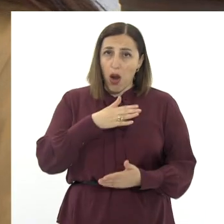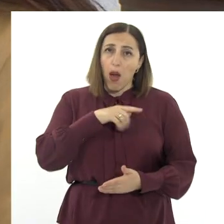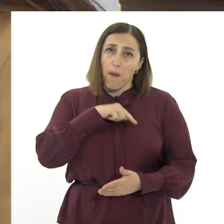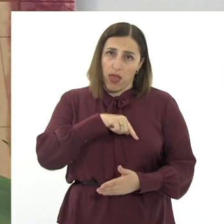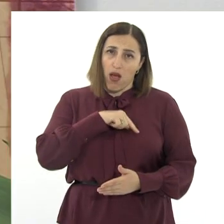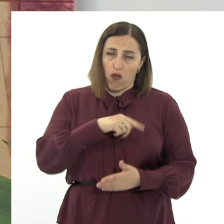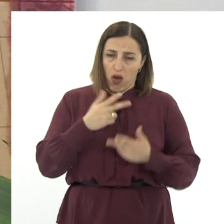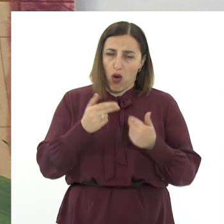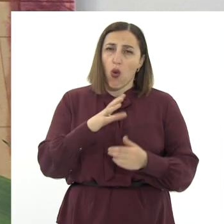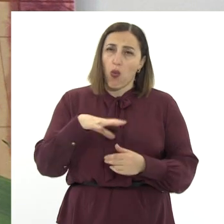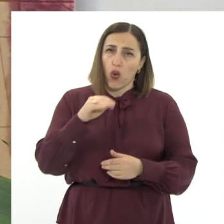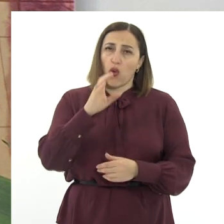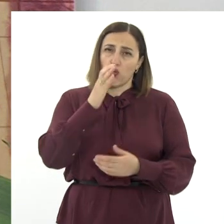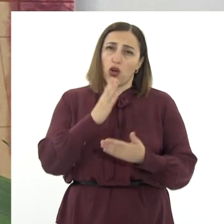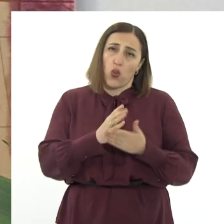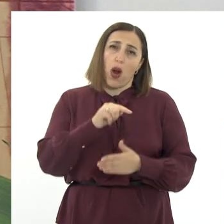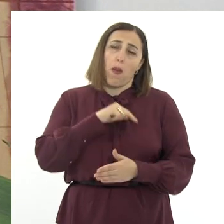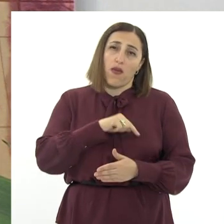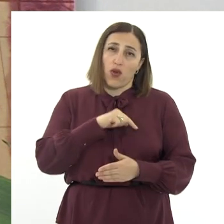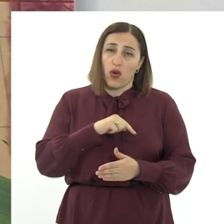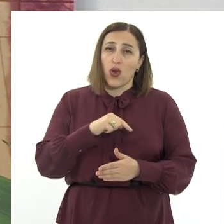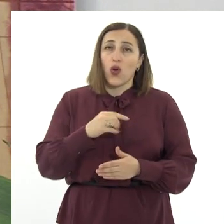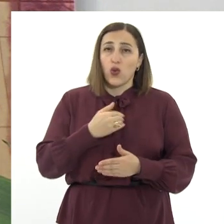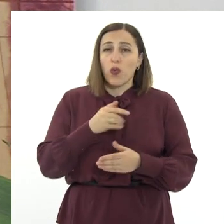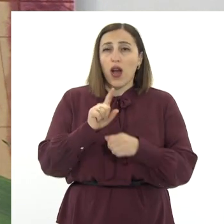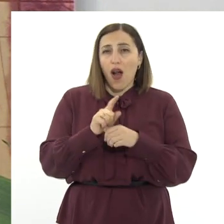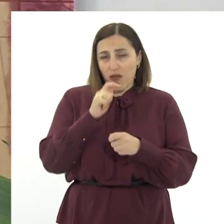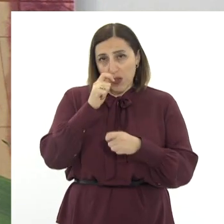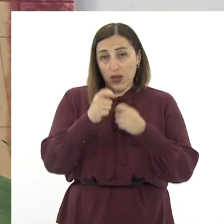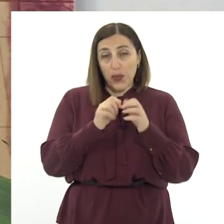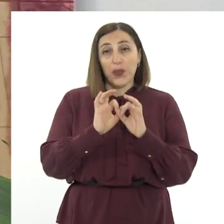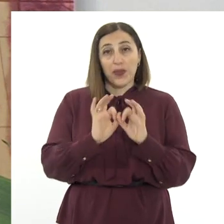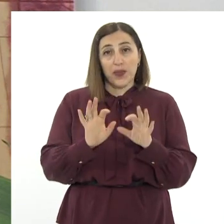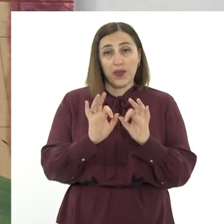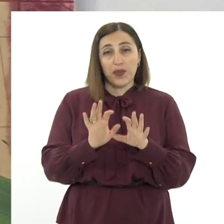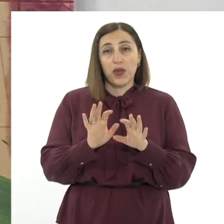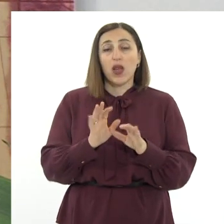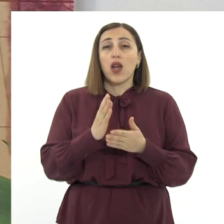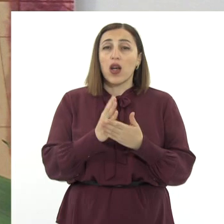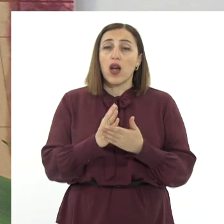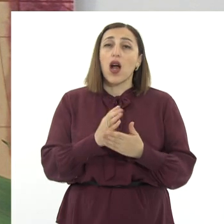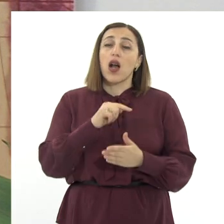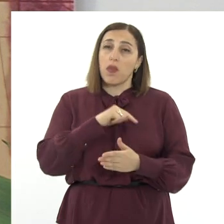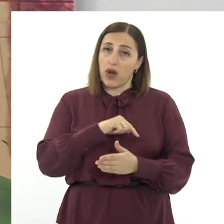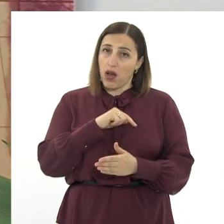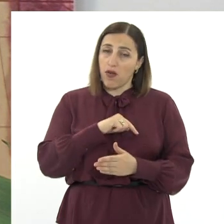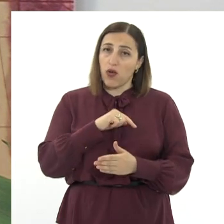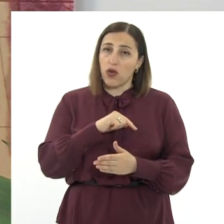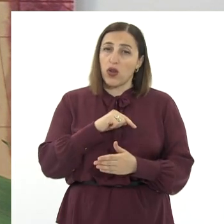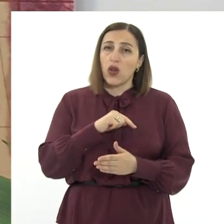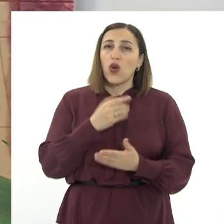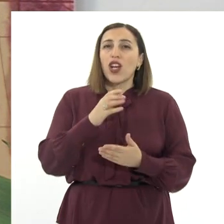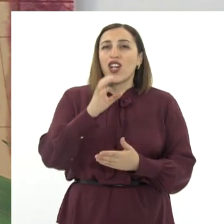բնավորություն։ Իհարկե ունեն բնավորություն, եթե կուզեք փոքրինչ ավելի խորը ասեմ, գոյություն ունի բնավորություն, օրինակ